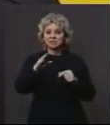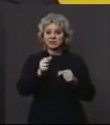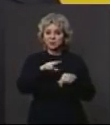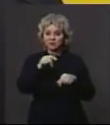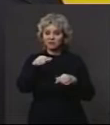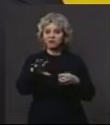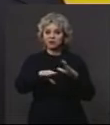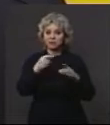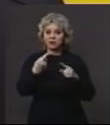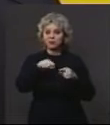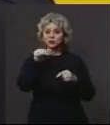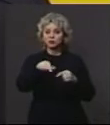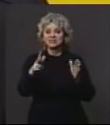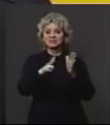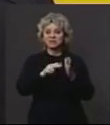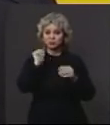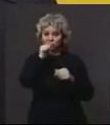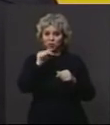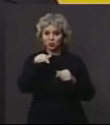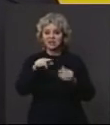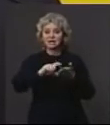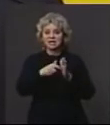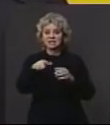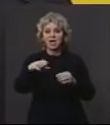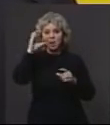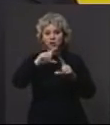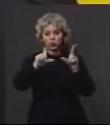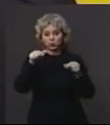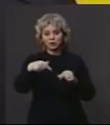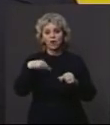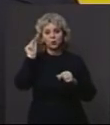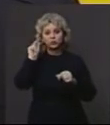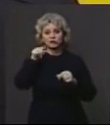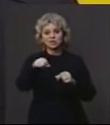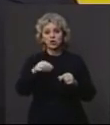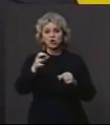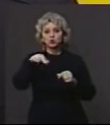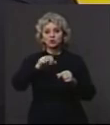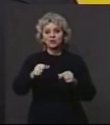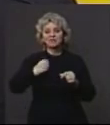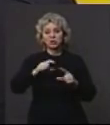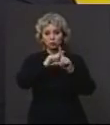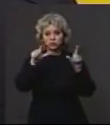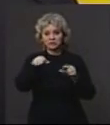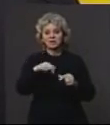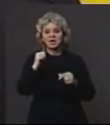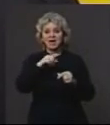потому что, начиная с 8-го класса общеобразовательной школы, я учился в Суворовском военном училище МВД